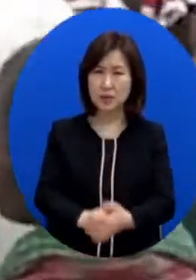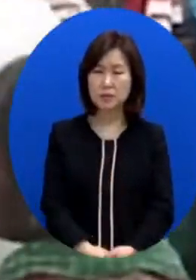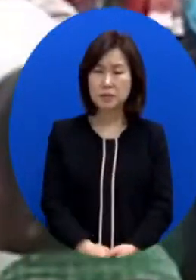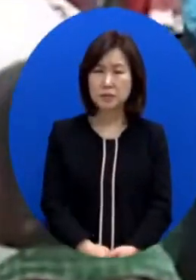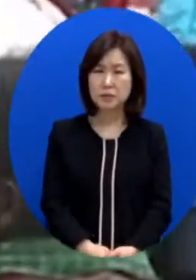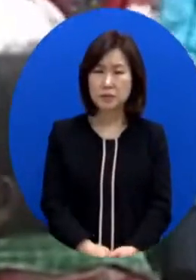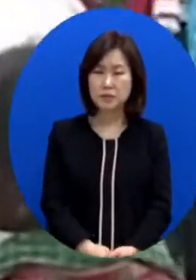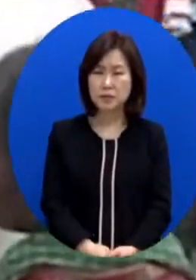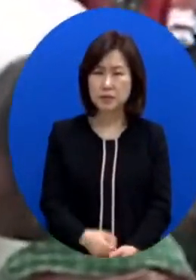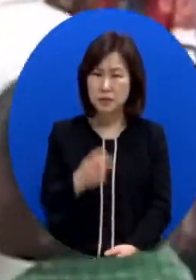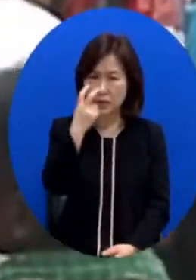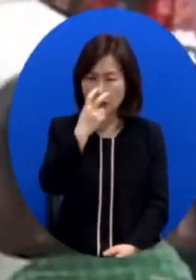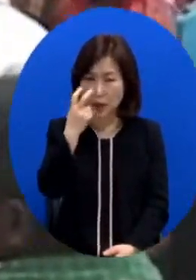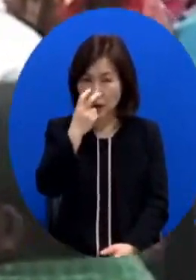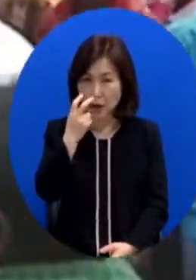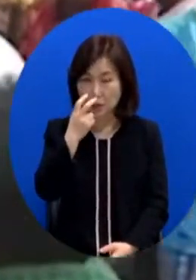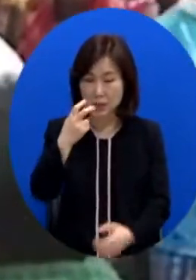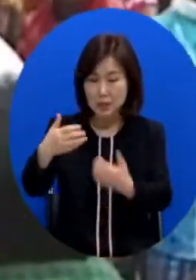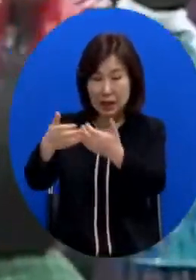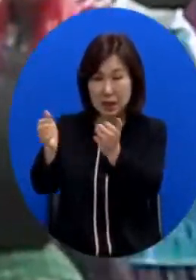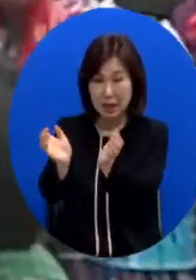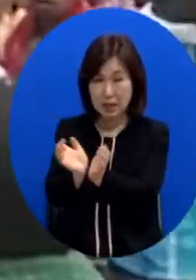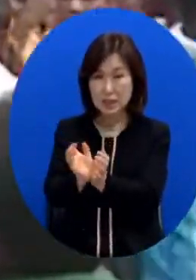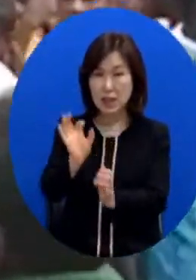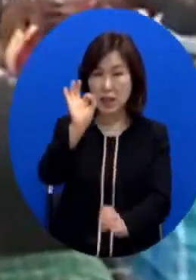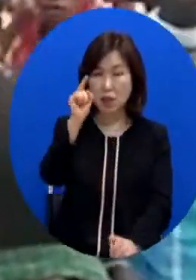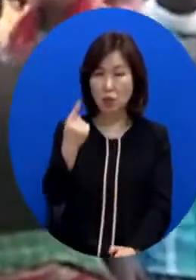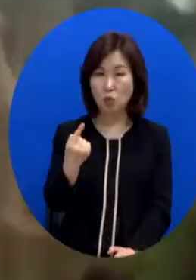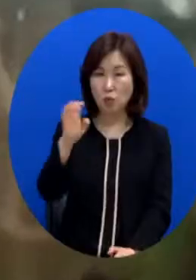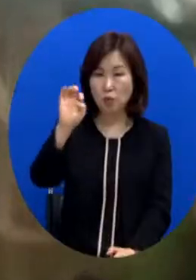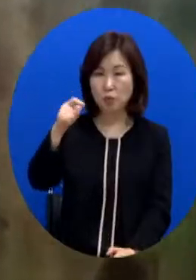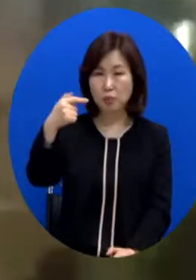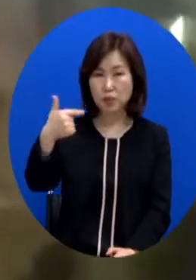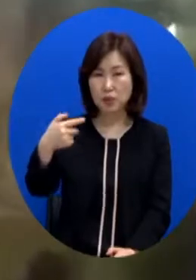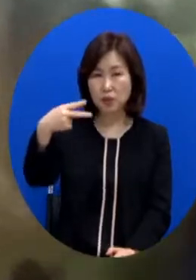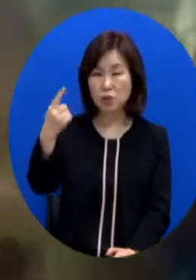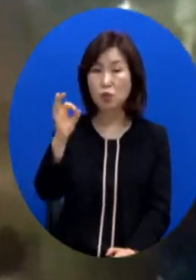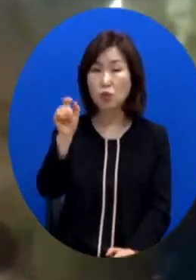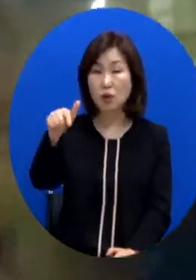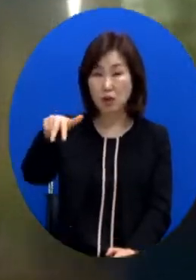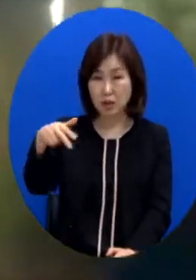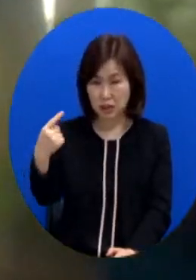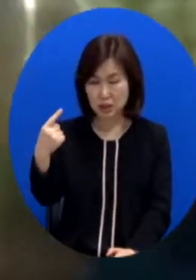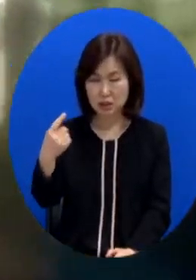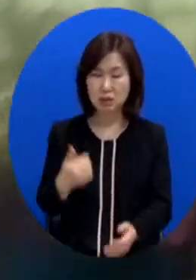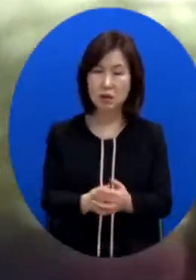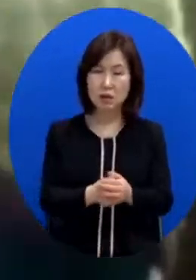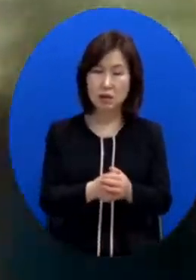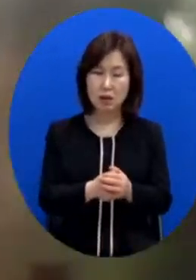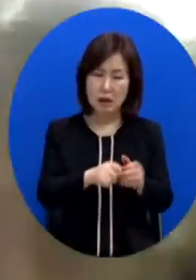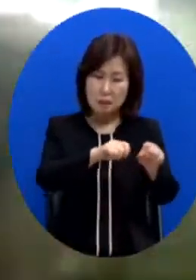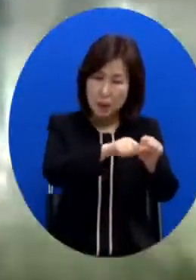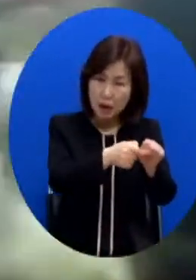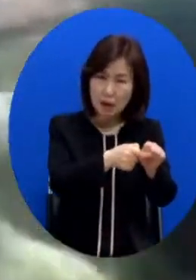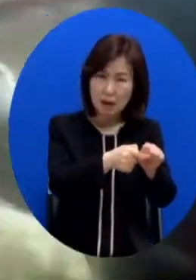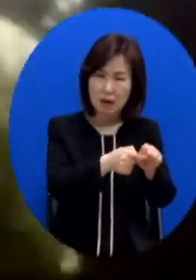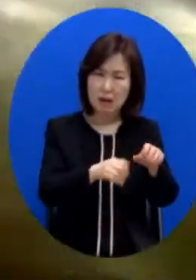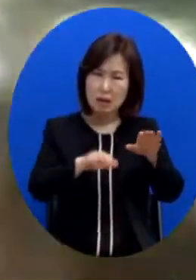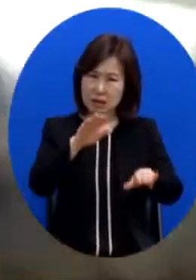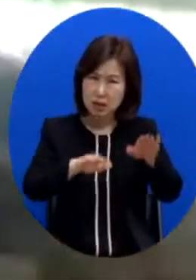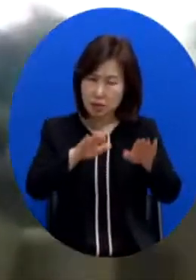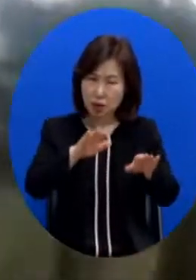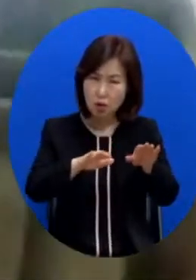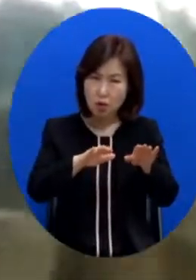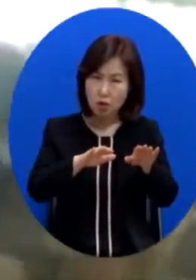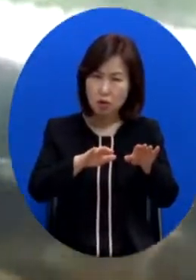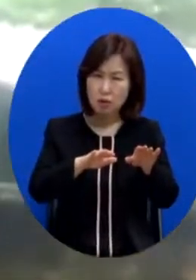박해 감시단체 오픈도어즈는 세계적으로 발생하는 박해와 차별의 수준들을 지난 수십 년에 걸쳐 조사한